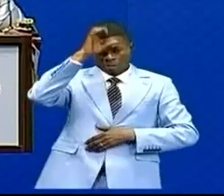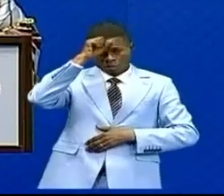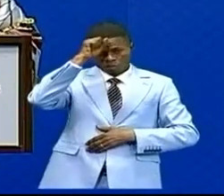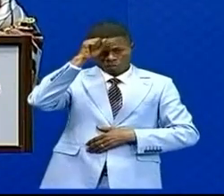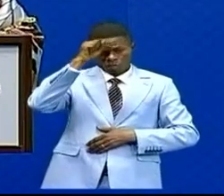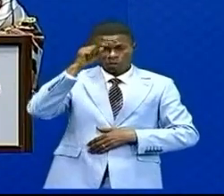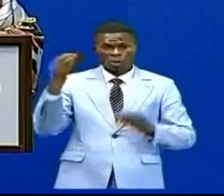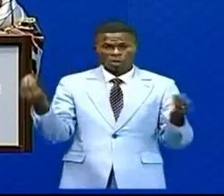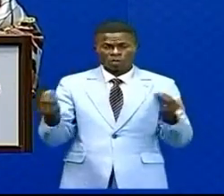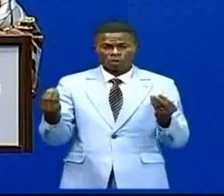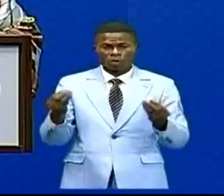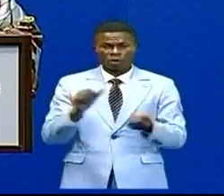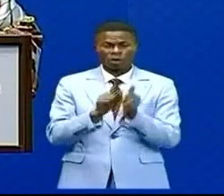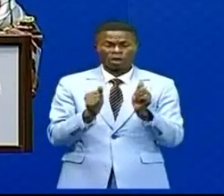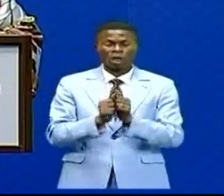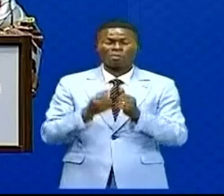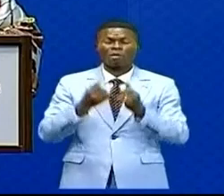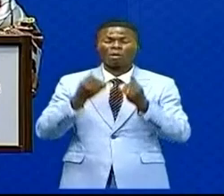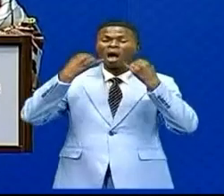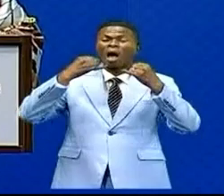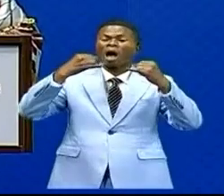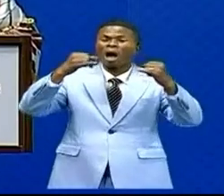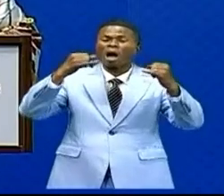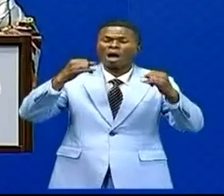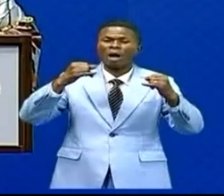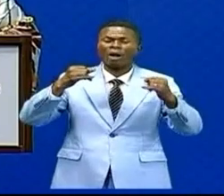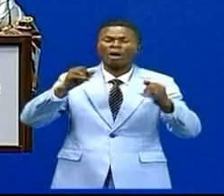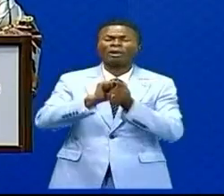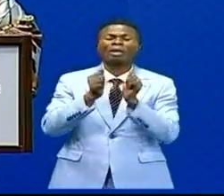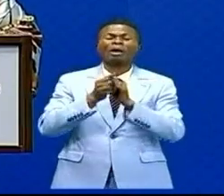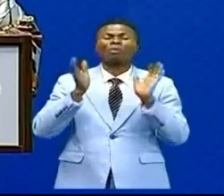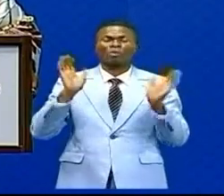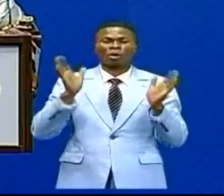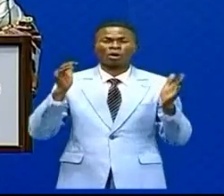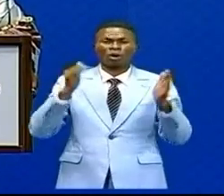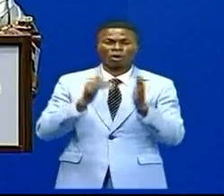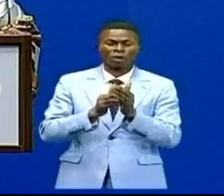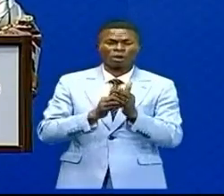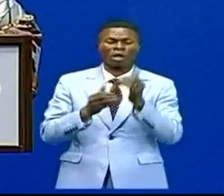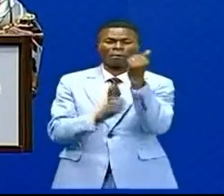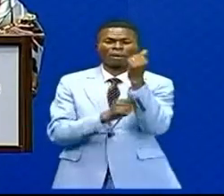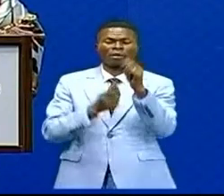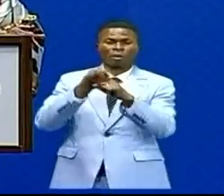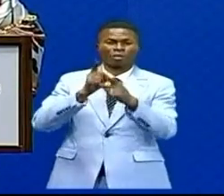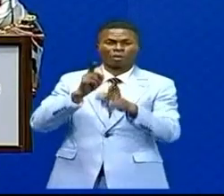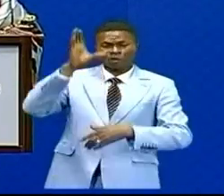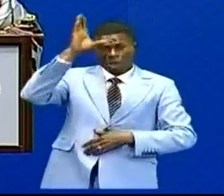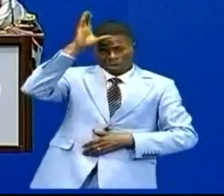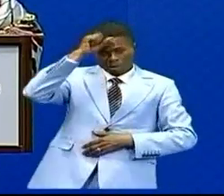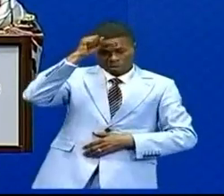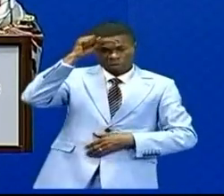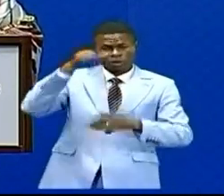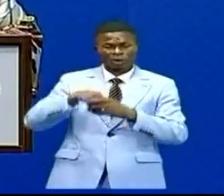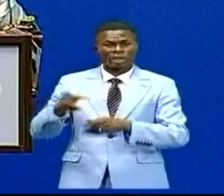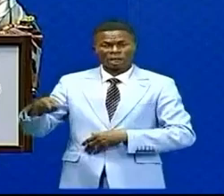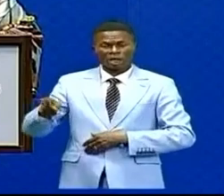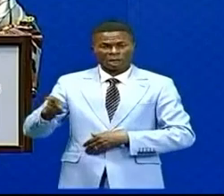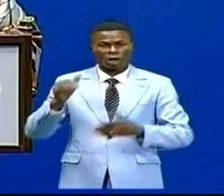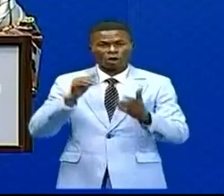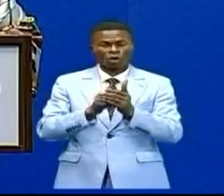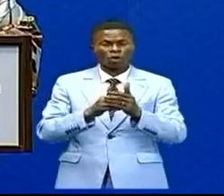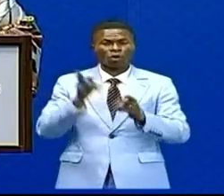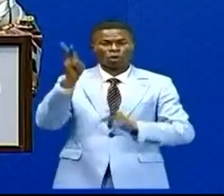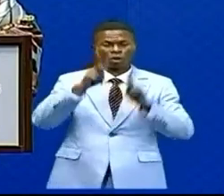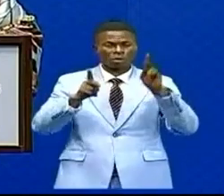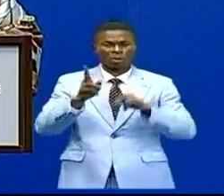la suite d'une alarme faisant état des exactions contre les ressortissants du Grand Bandundu par les